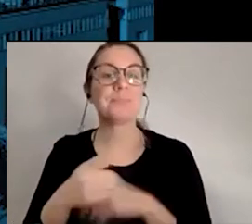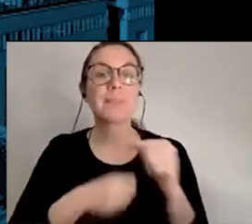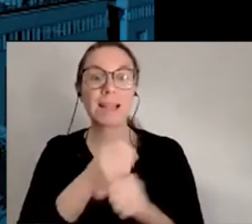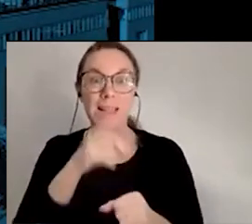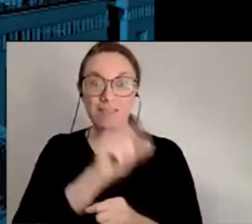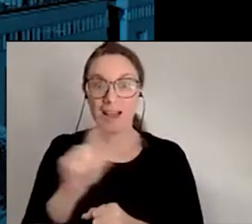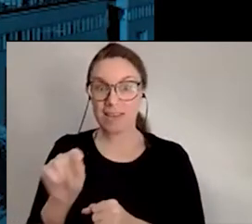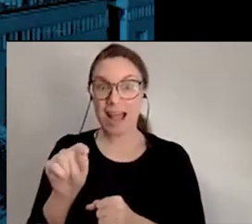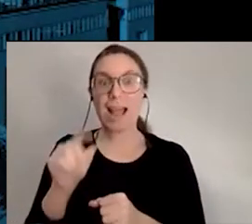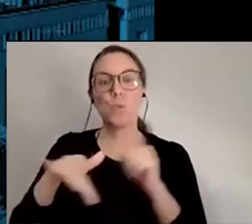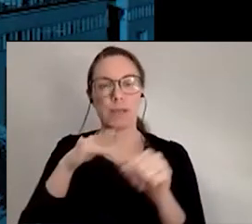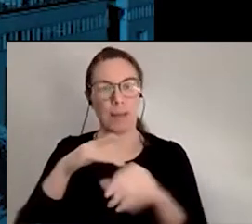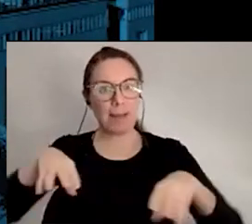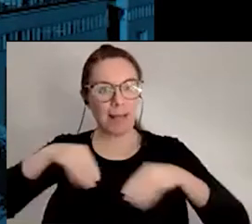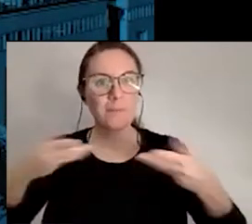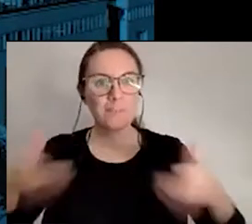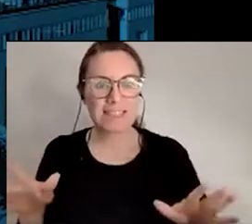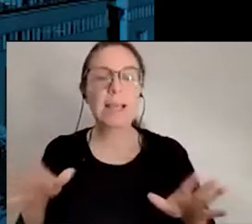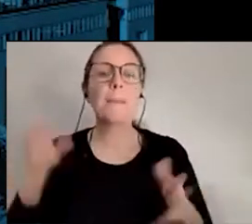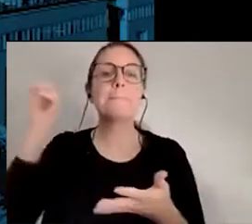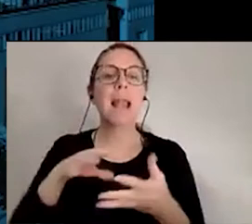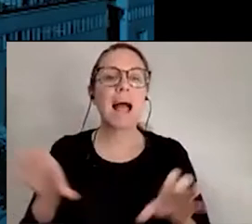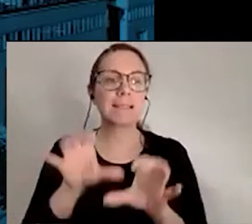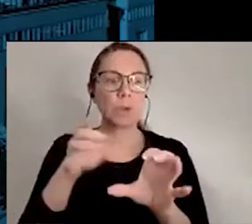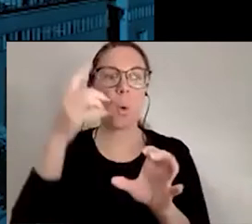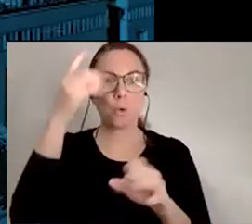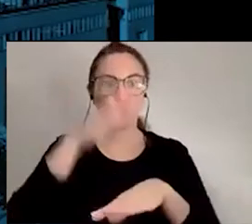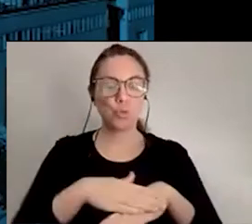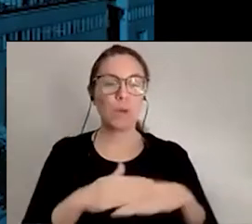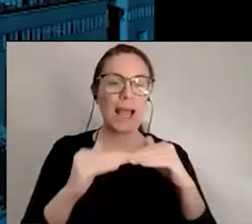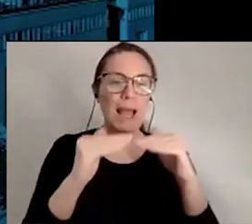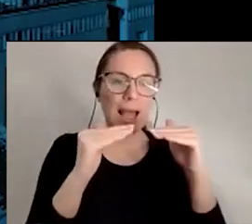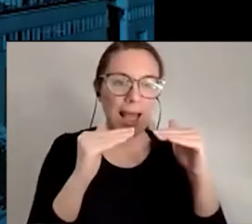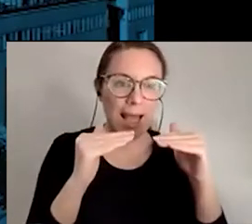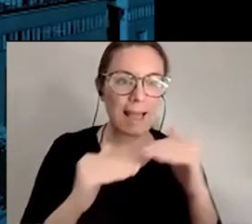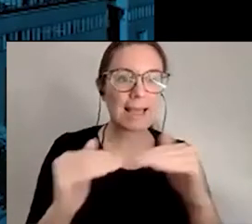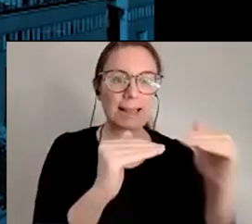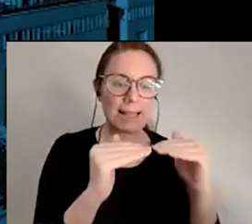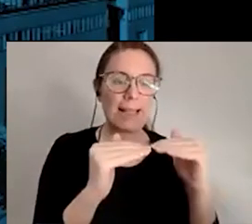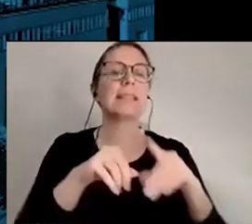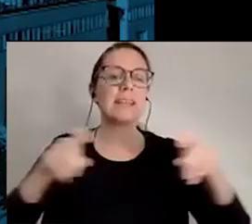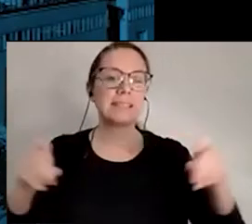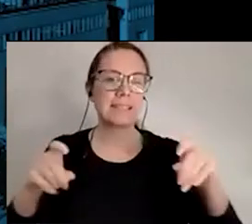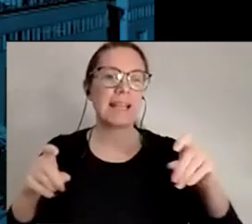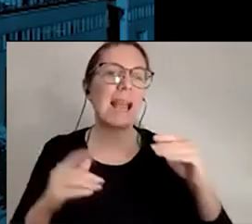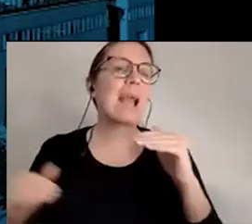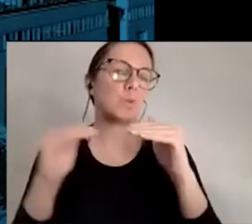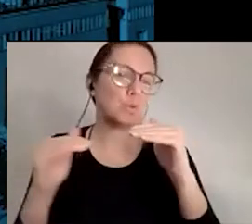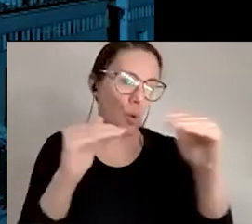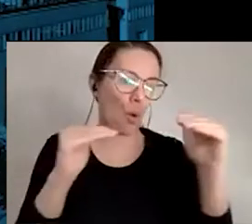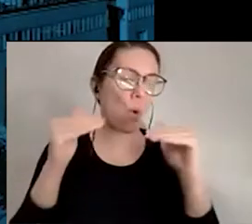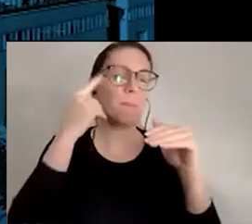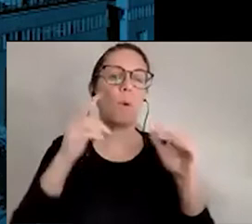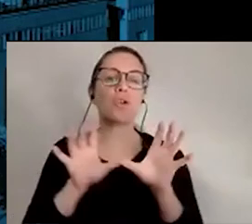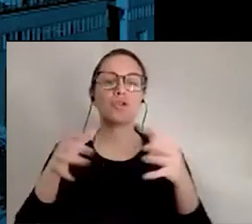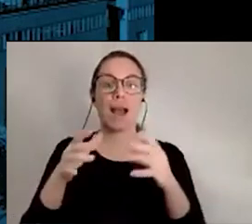l'UQAM a adopté un plan d'action en matière d'équité, de diversité et d'inclusion pour les chaires de recherche du